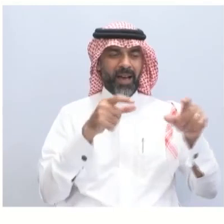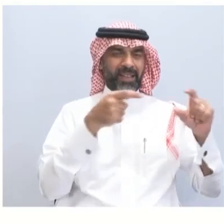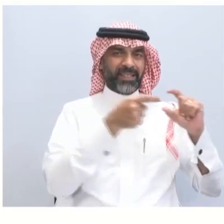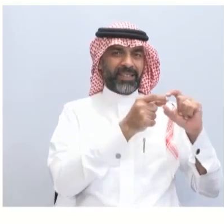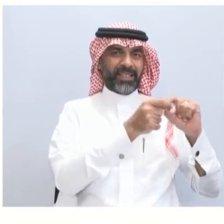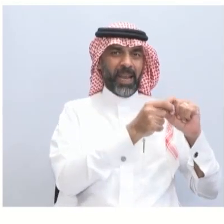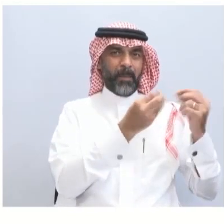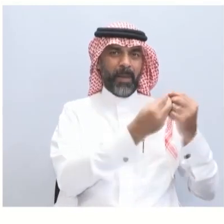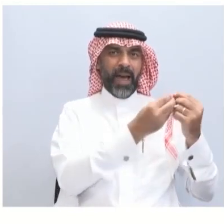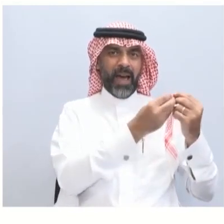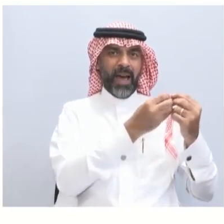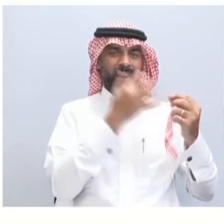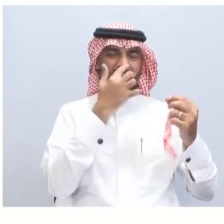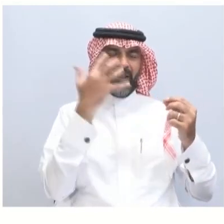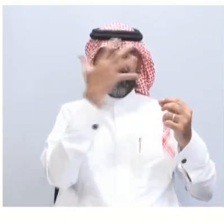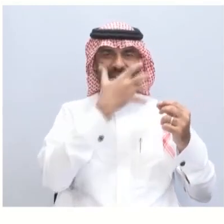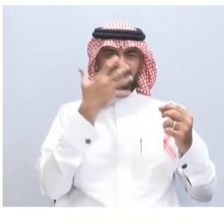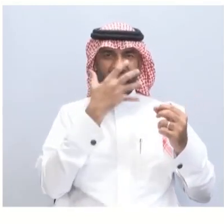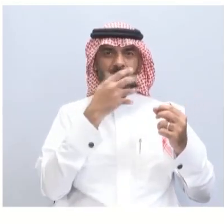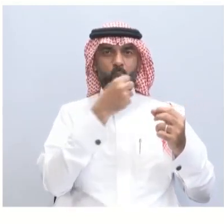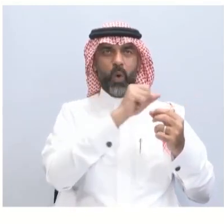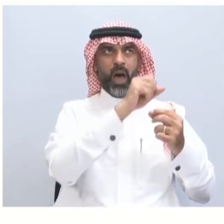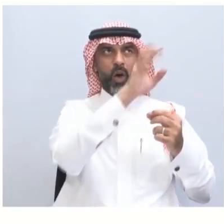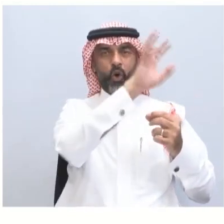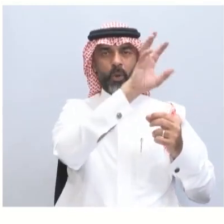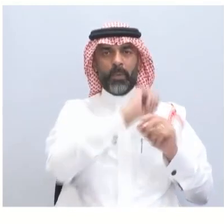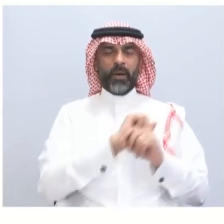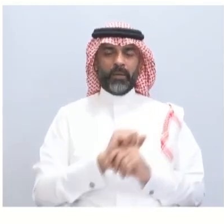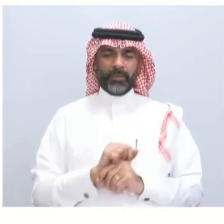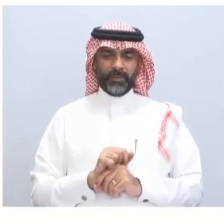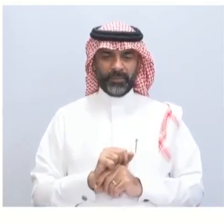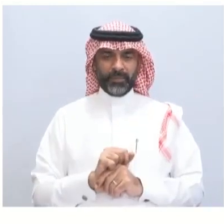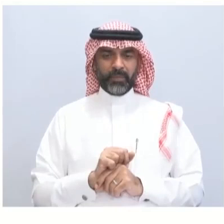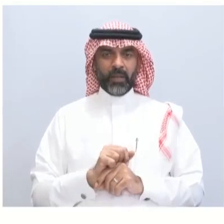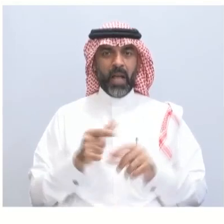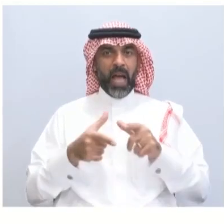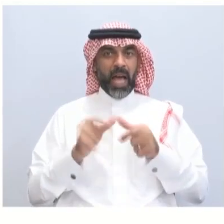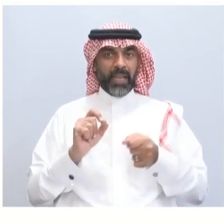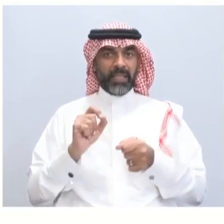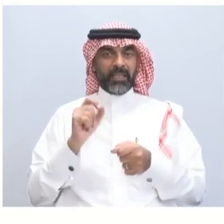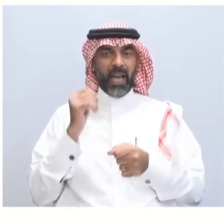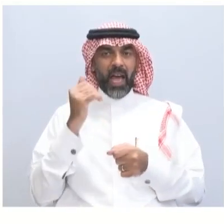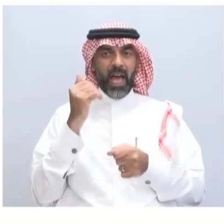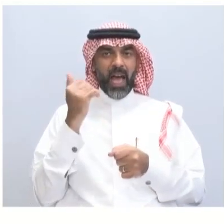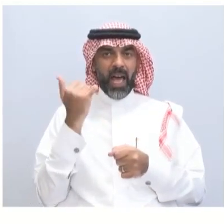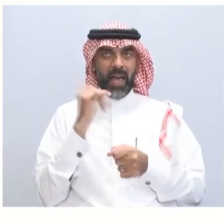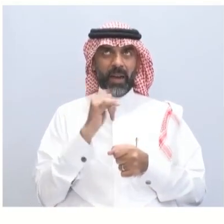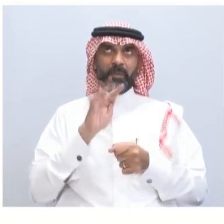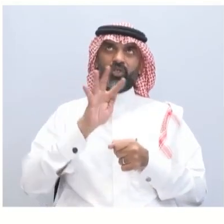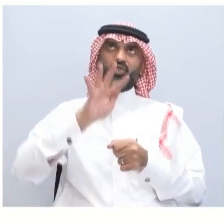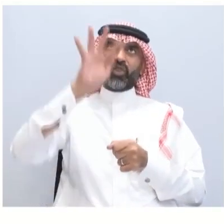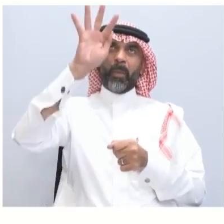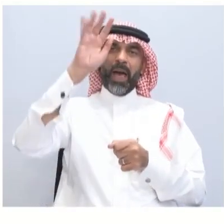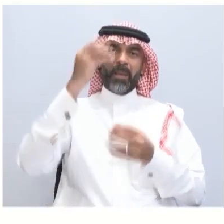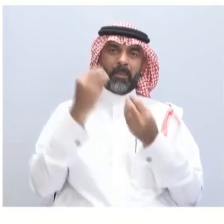واوروبا ايضا ربط افريقيا واوروبا باسيا الخليج العربي ربطها بالشمال الاسيوي